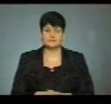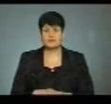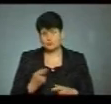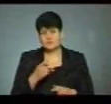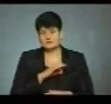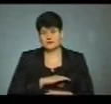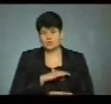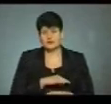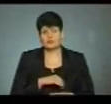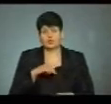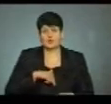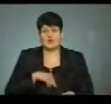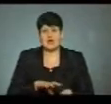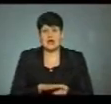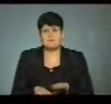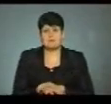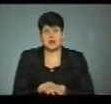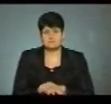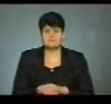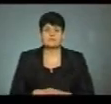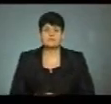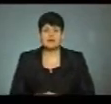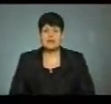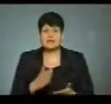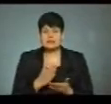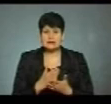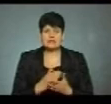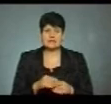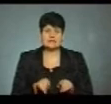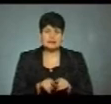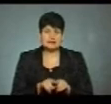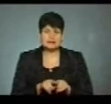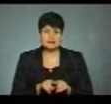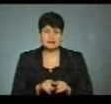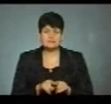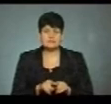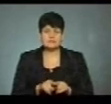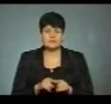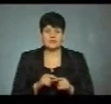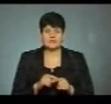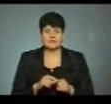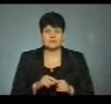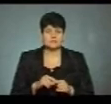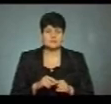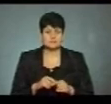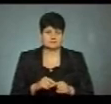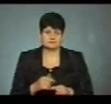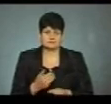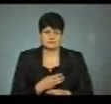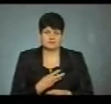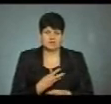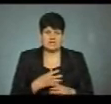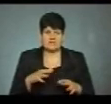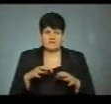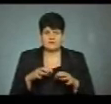духу раба. Так само, знаєте, є така... Я не релігійний фанатик, ні фанатик ніякої, скажімо так, влади